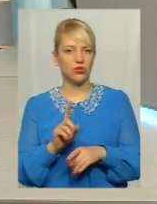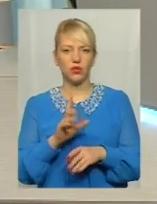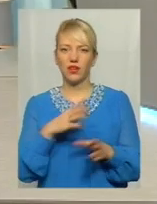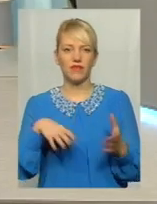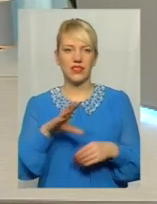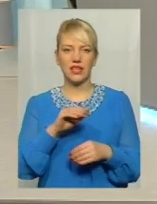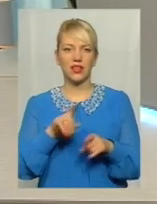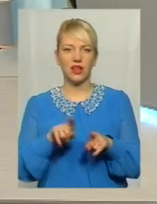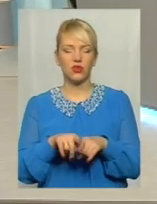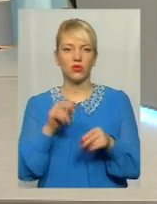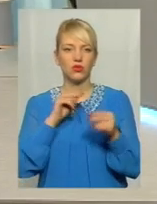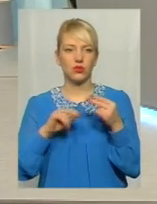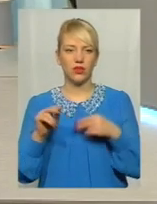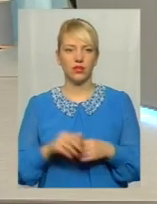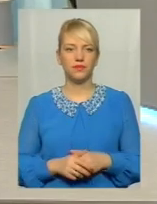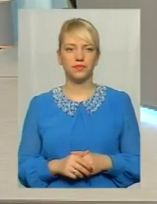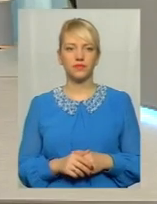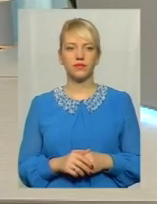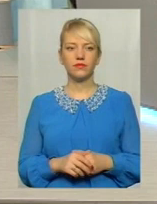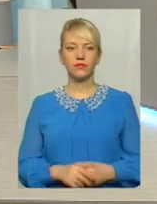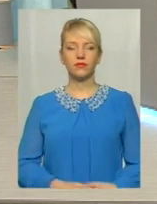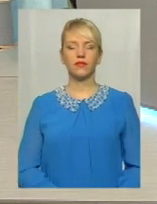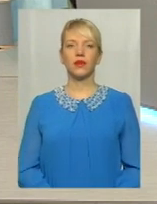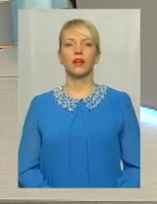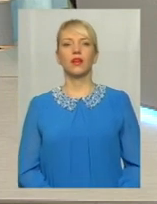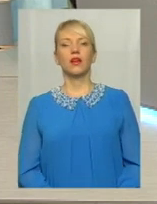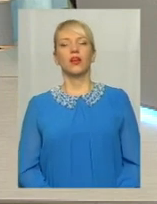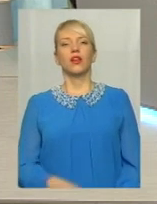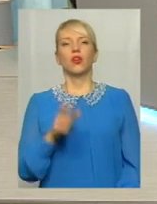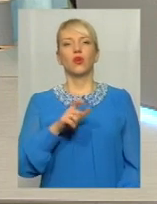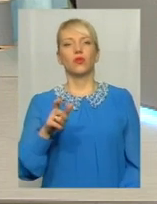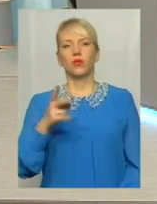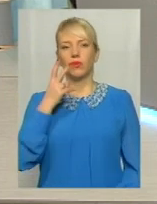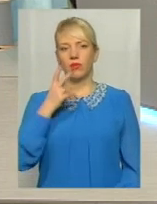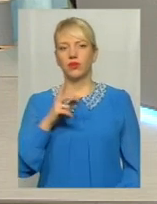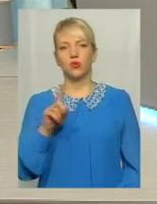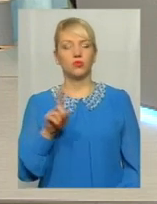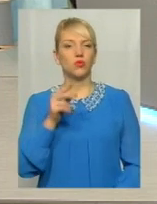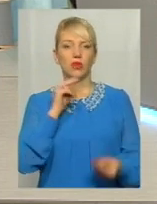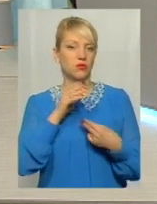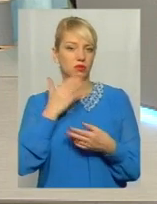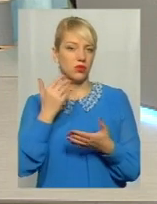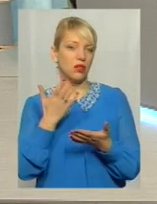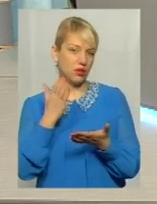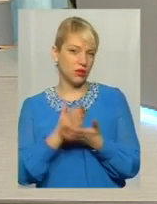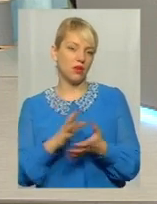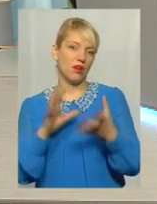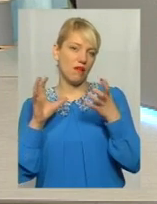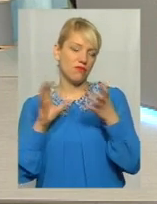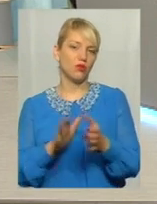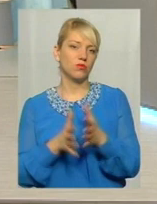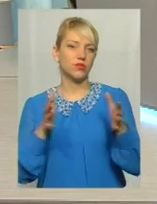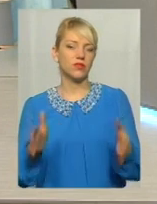досконало. Щось досконало, щось не досконало. Мешканці Хмельницького побачили більше великогабаритних автобусів, яких в місті не було. Вони